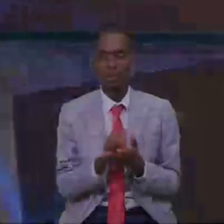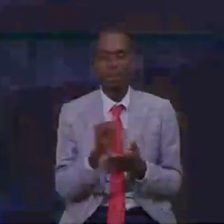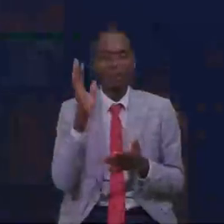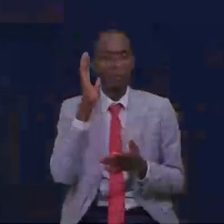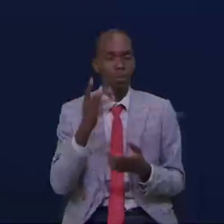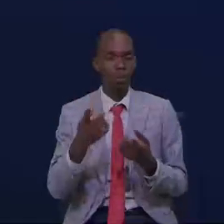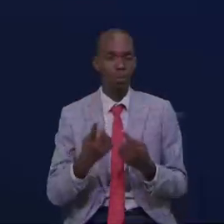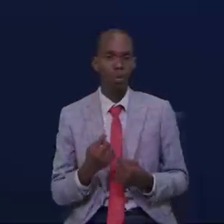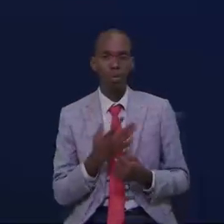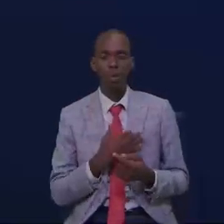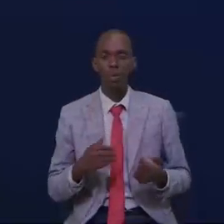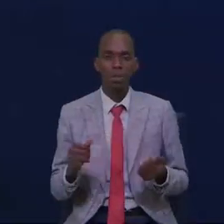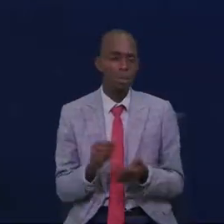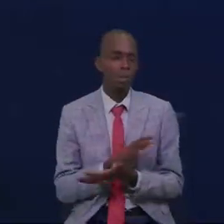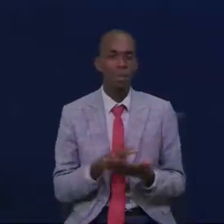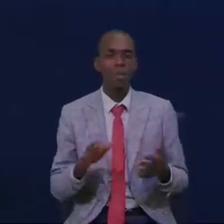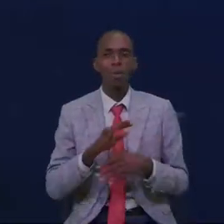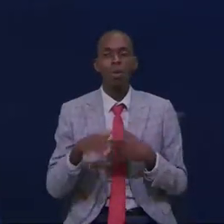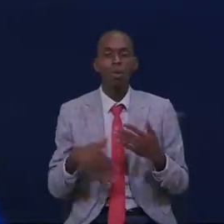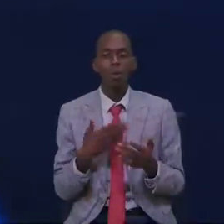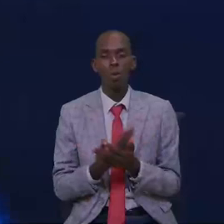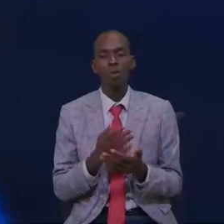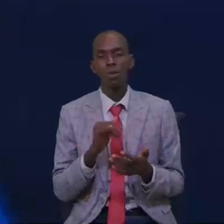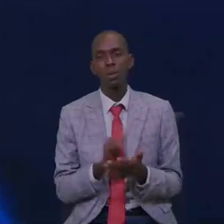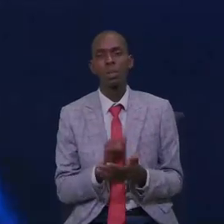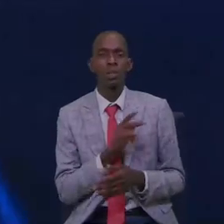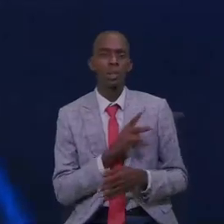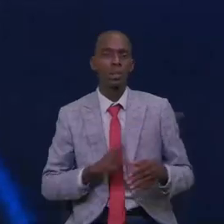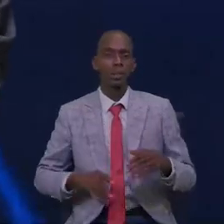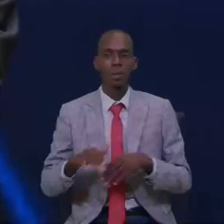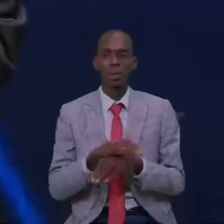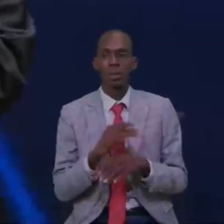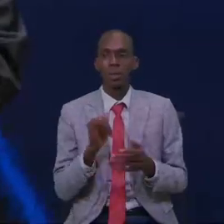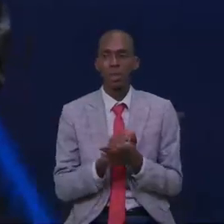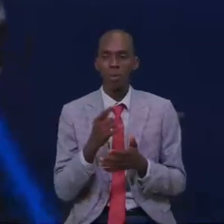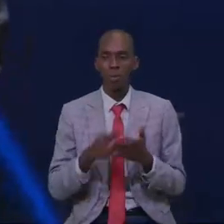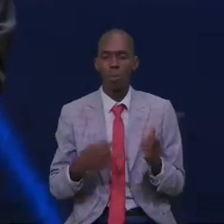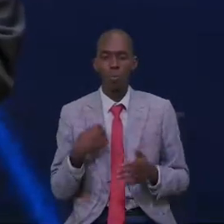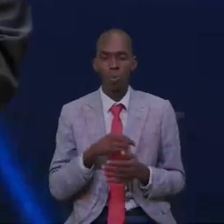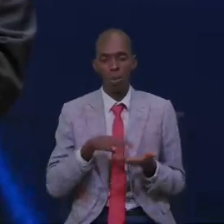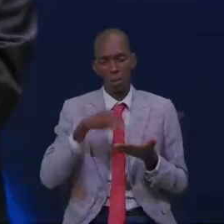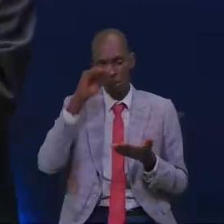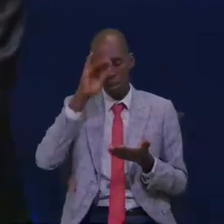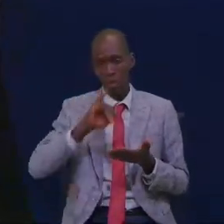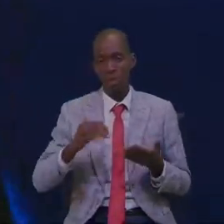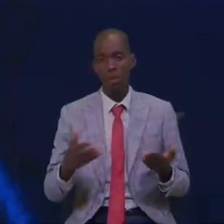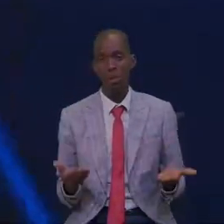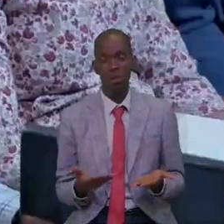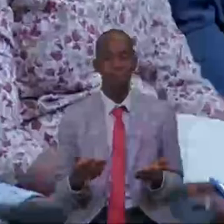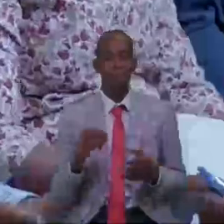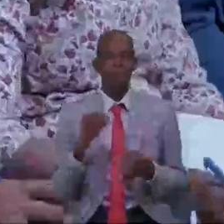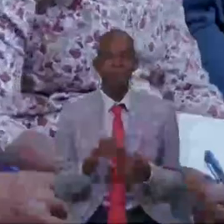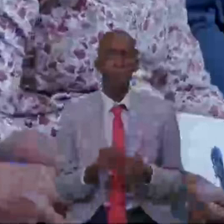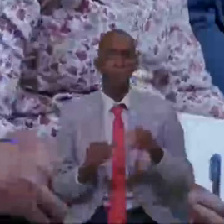frapper, écraser tous ces royaumes. C'est ce qu'on voit ici. Et nous dit en Matthieu